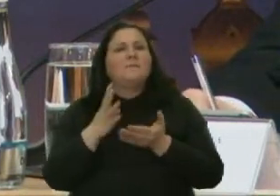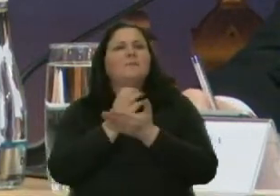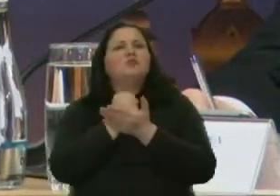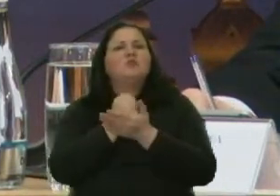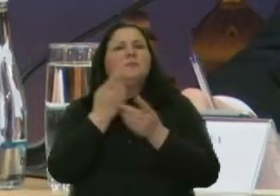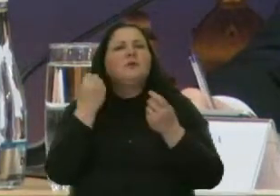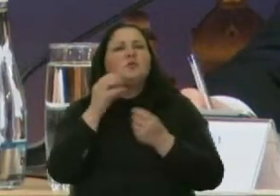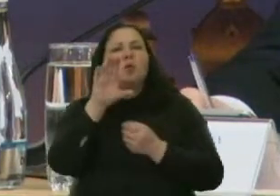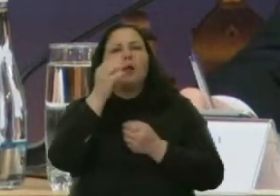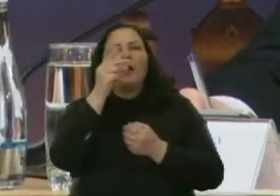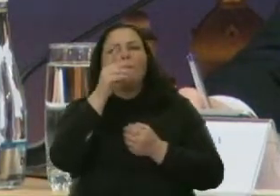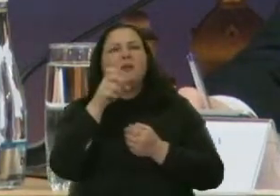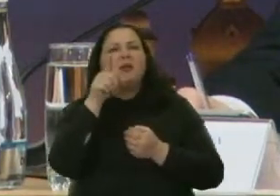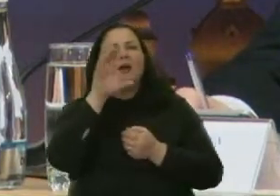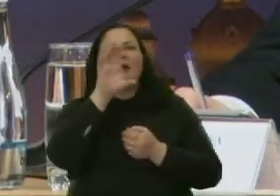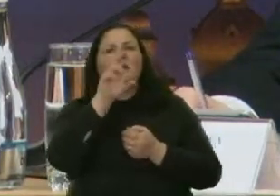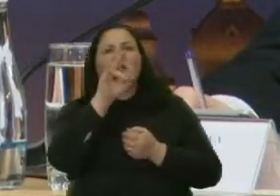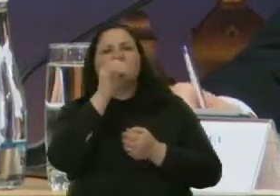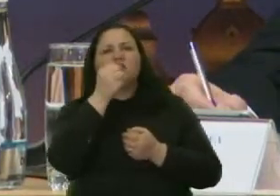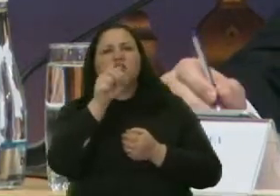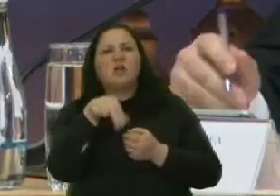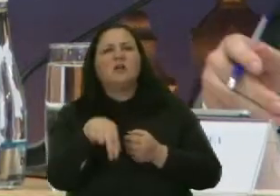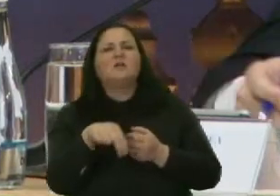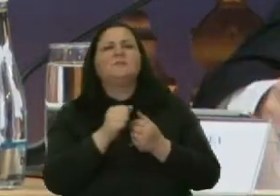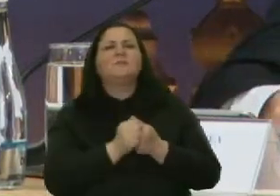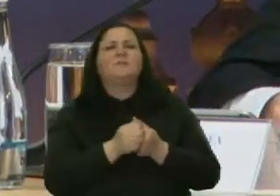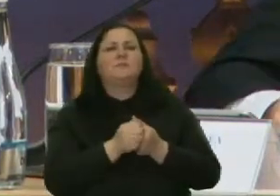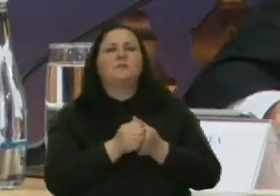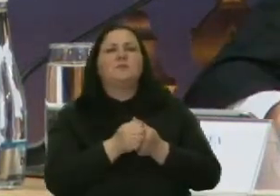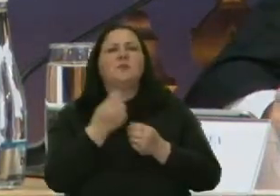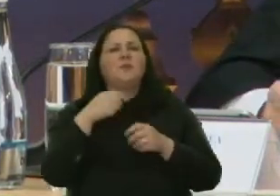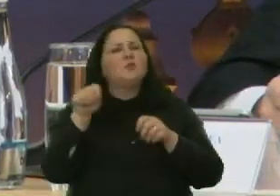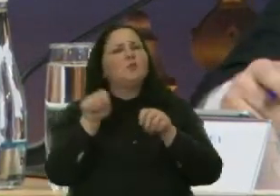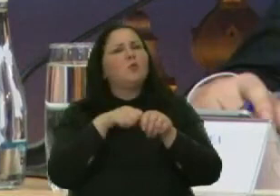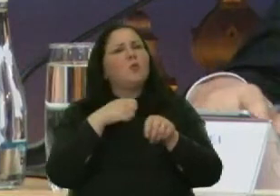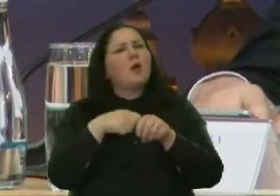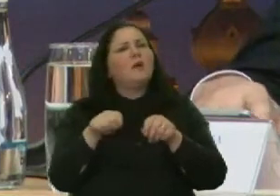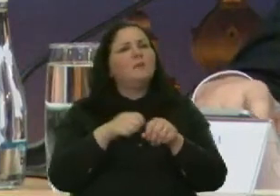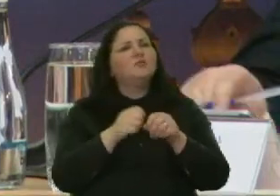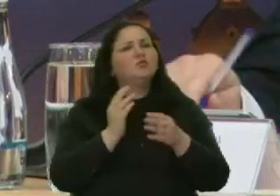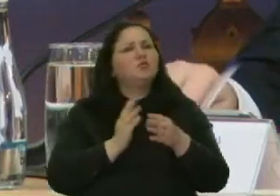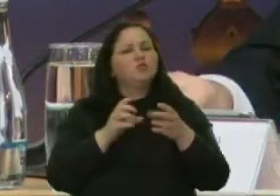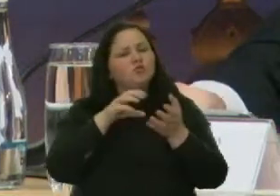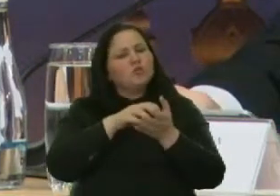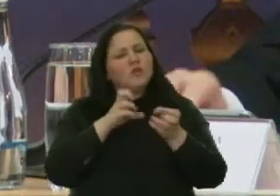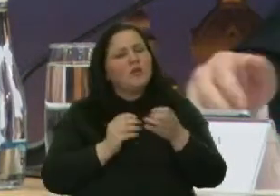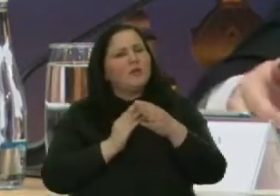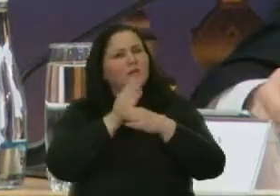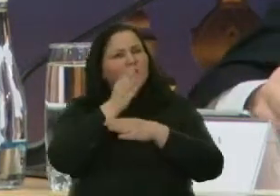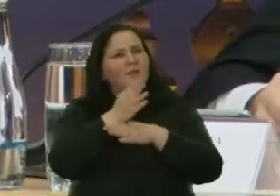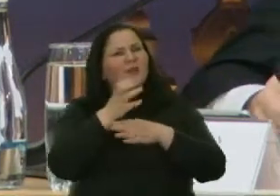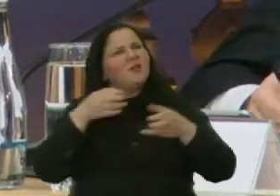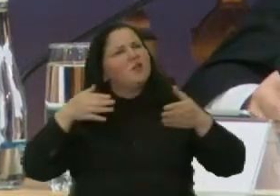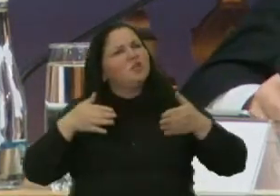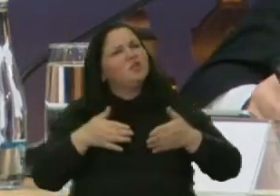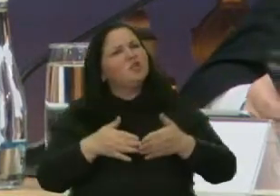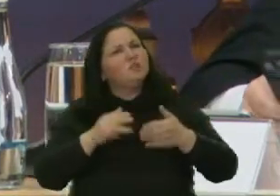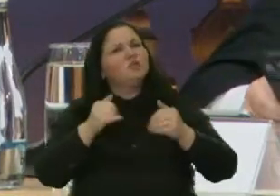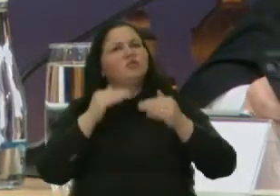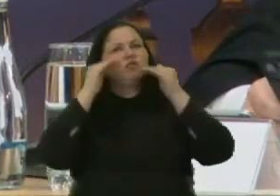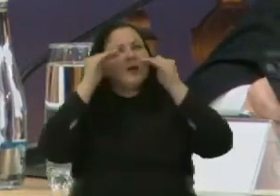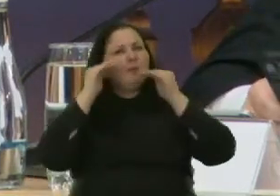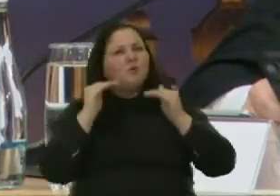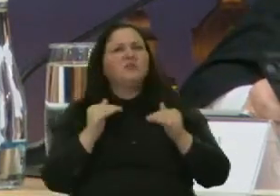de la Crișan e luna mai să intre la partea care vizează amenajarea zonelor de acces în cimitir și sau amenajarea zonelor pentru depozitare